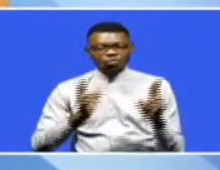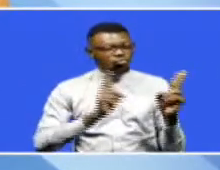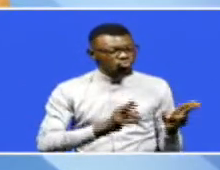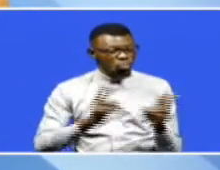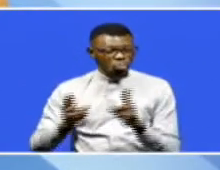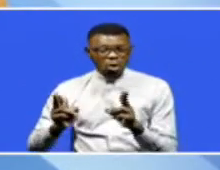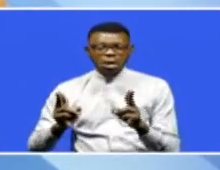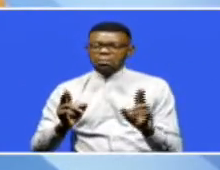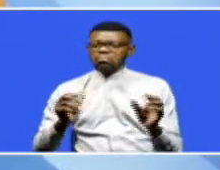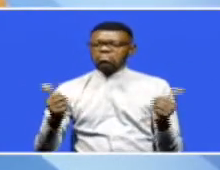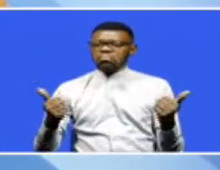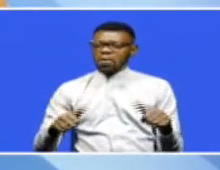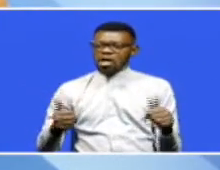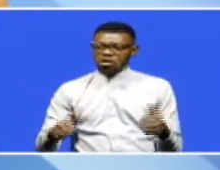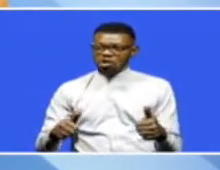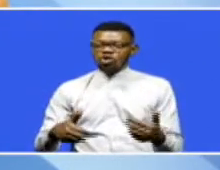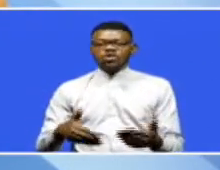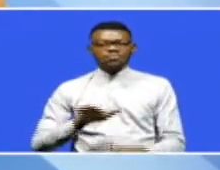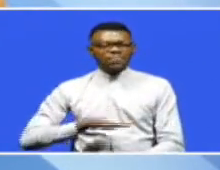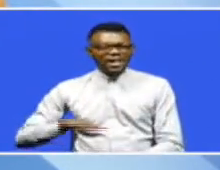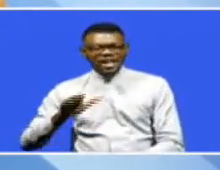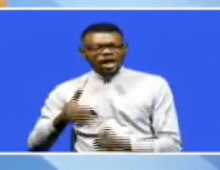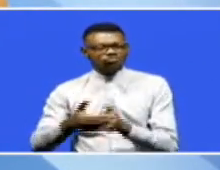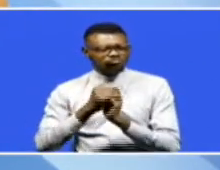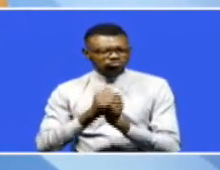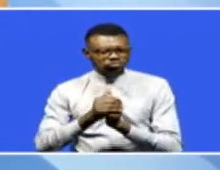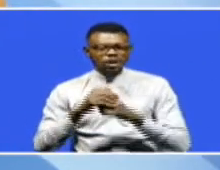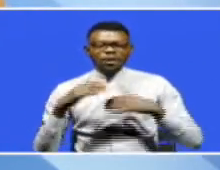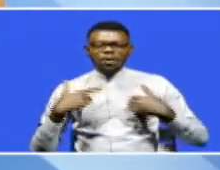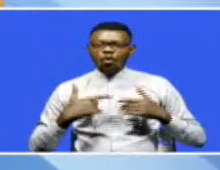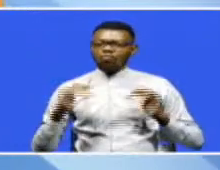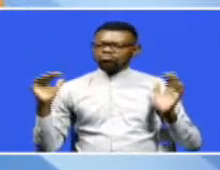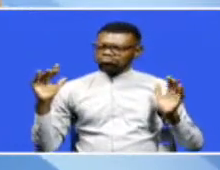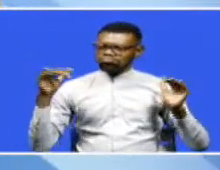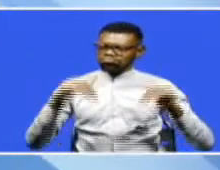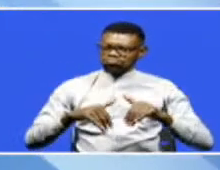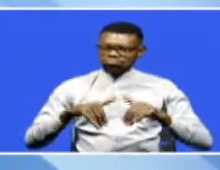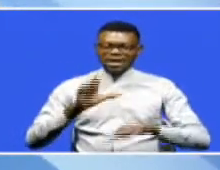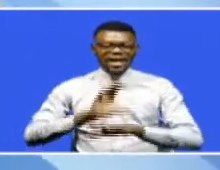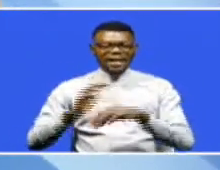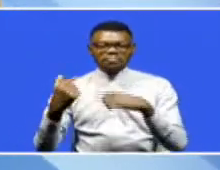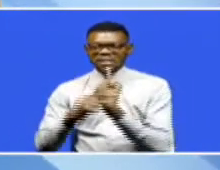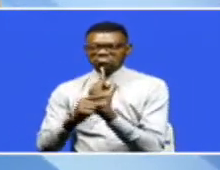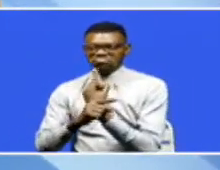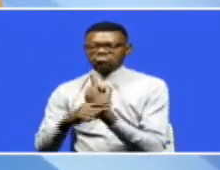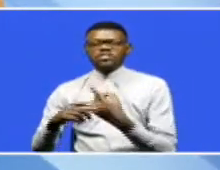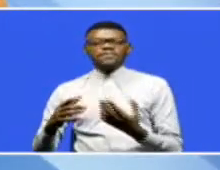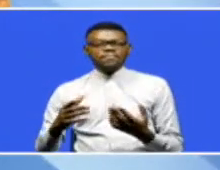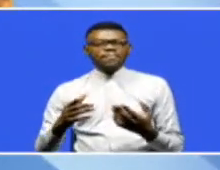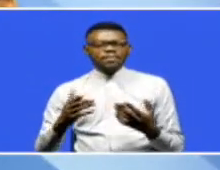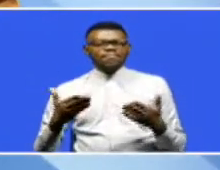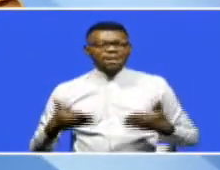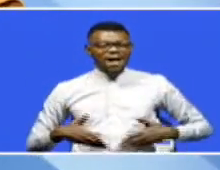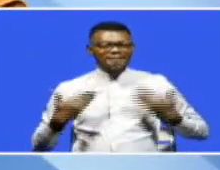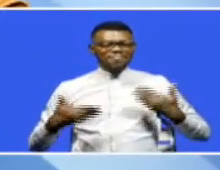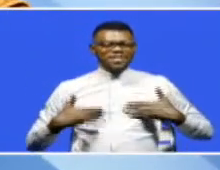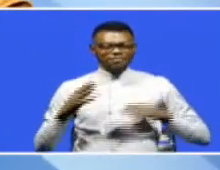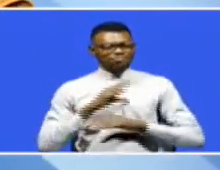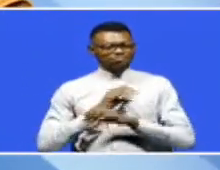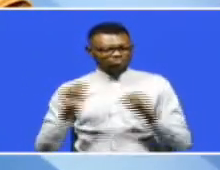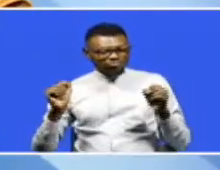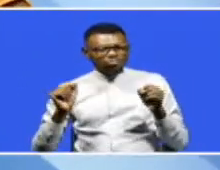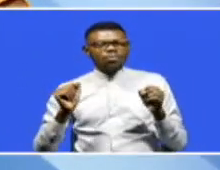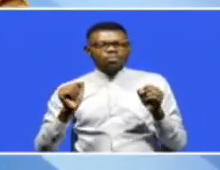kawaida. Katika maeneo ya kuabudu, waumini walijitokeza katika makanisa mbalimbali nchini wakifurahia hatua ya rais